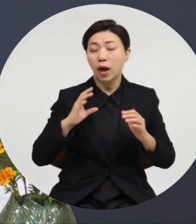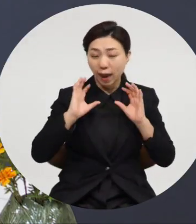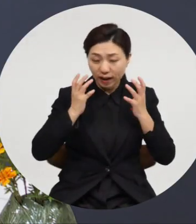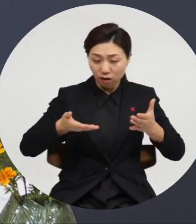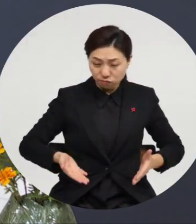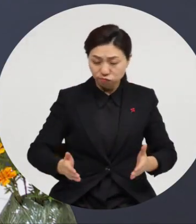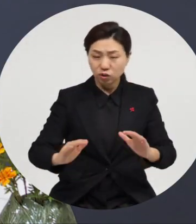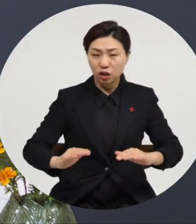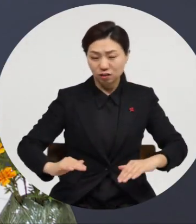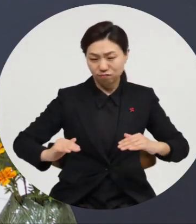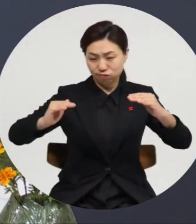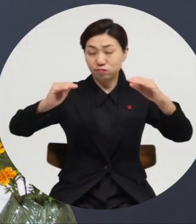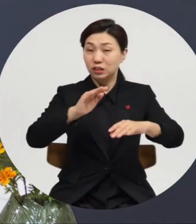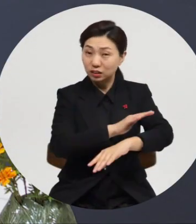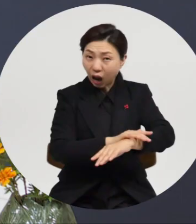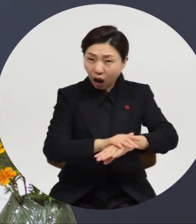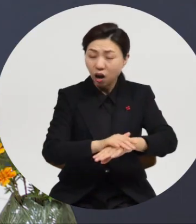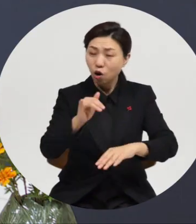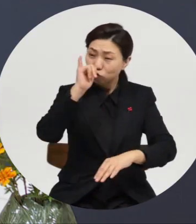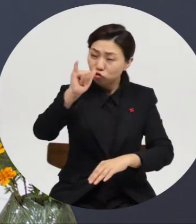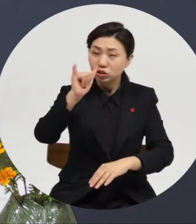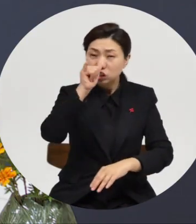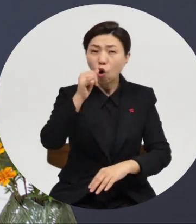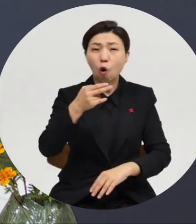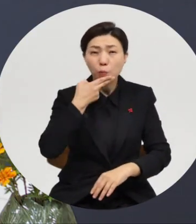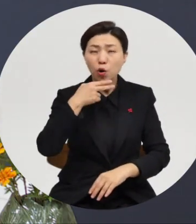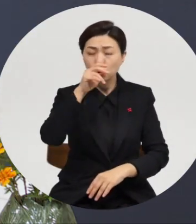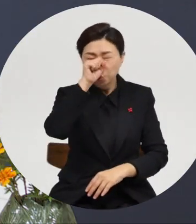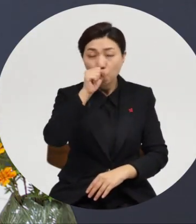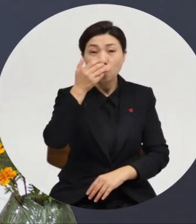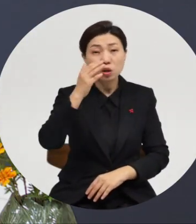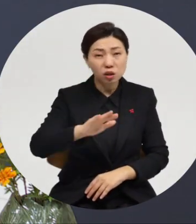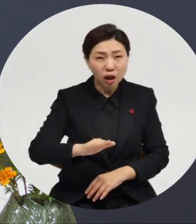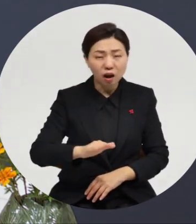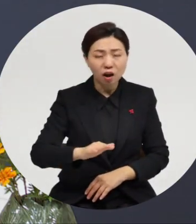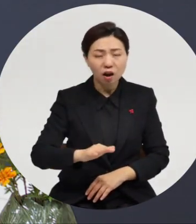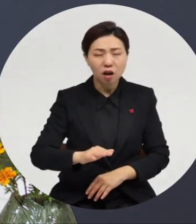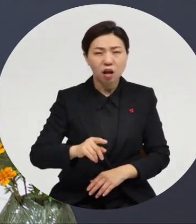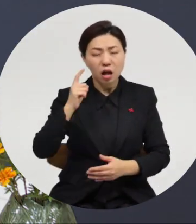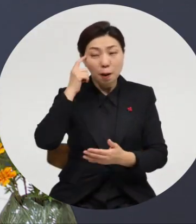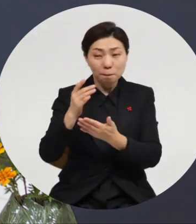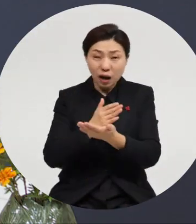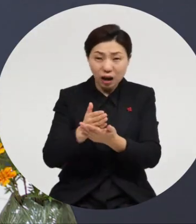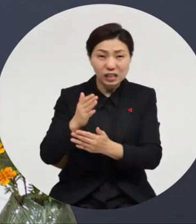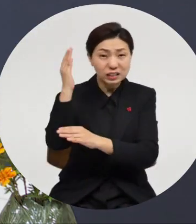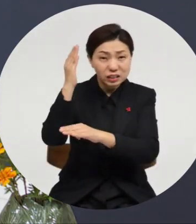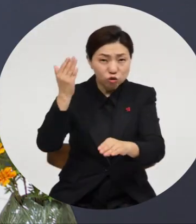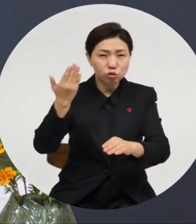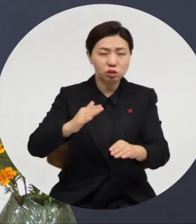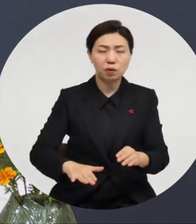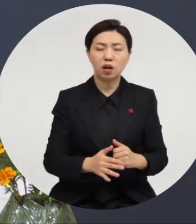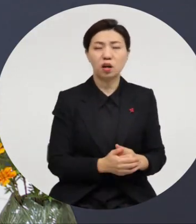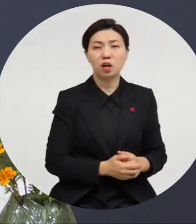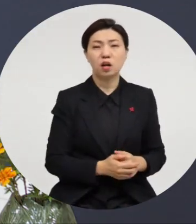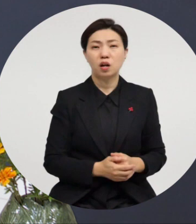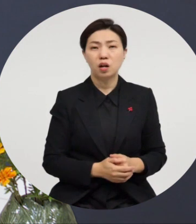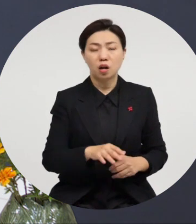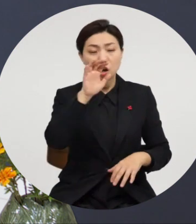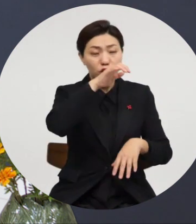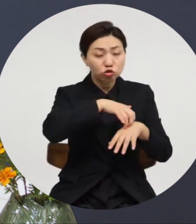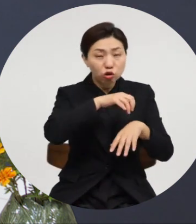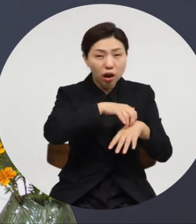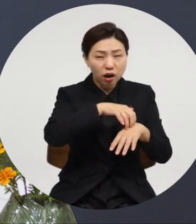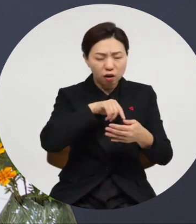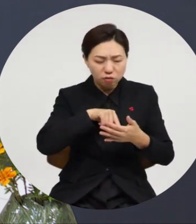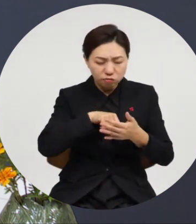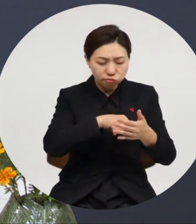됐나 이게 중요하지만 수행자는 결혼했냐 안 했냐가 중요한 게 아니라 괴롭냐 안 괴롭냐가 중요한 거고,